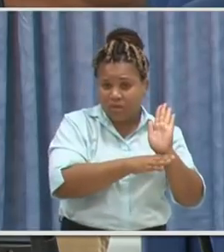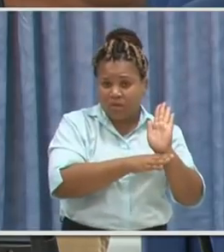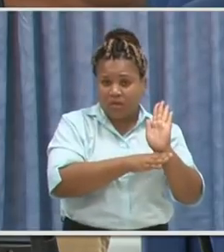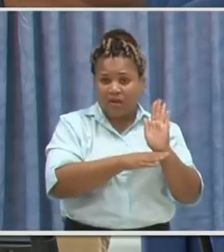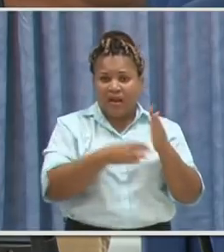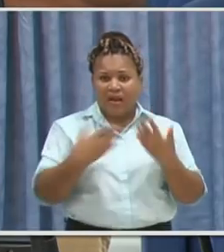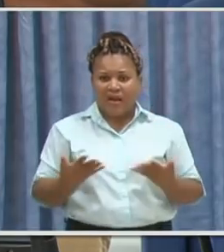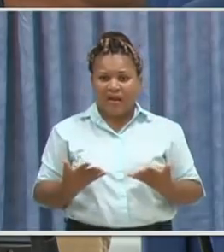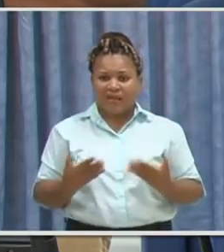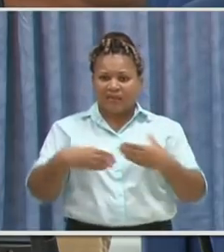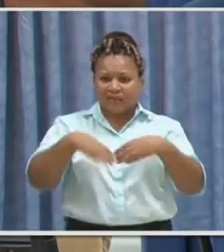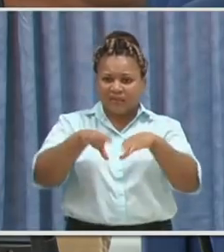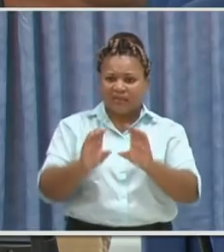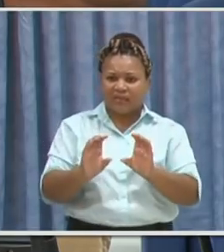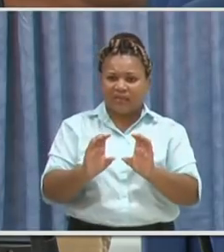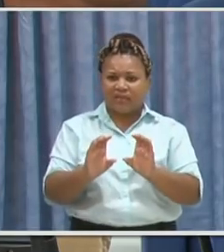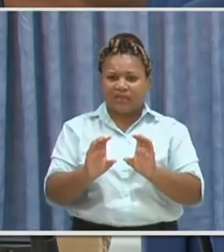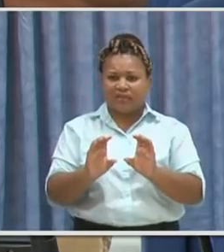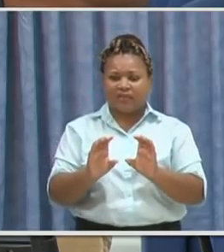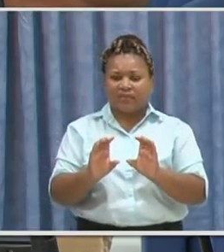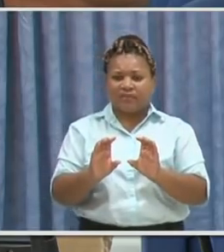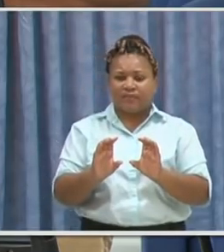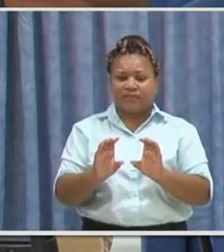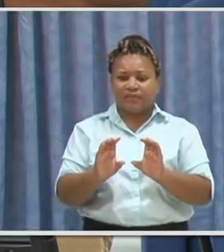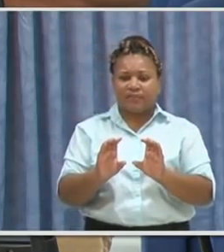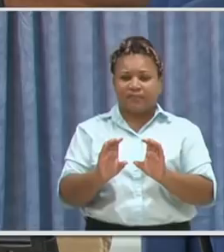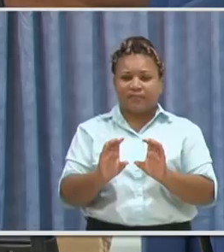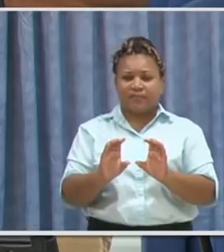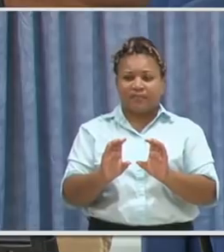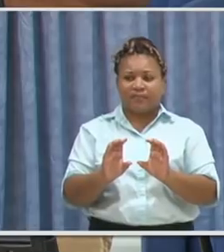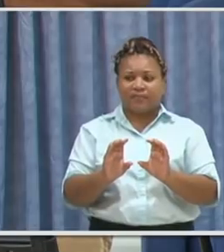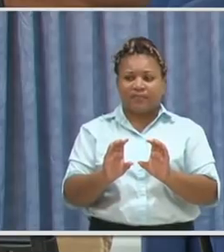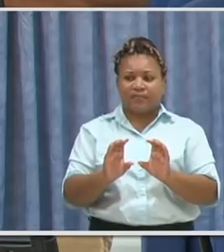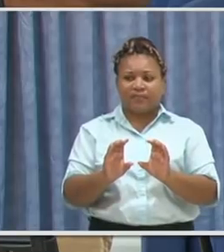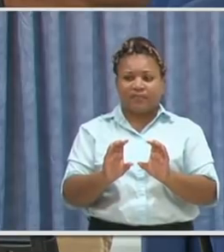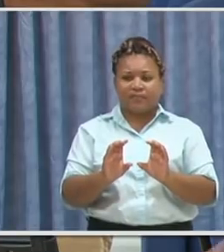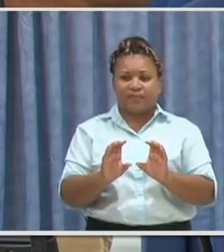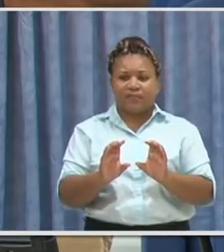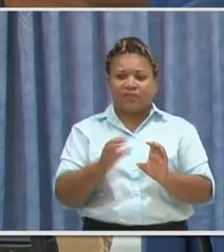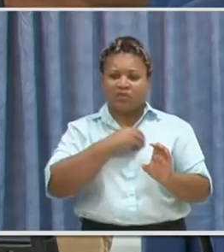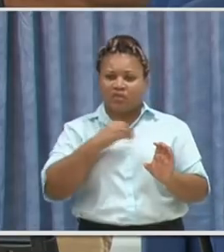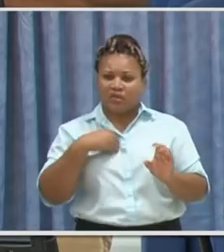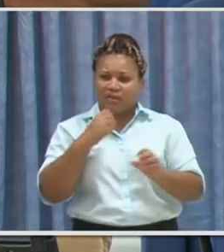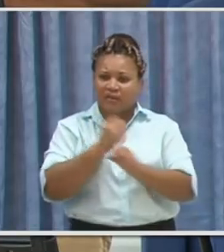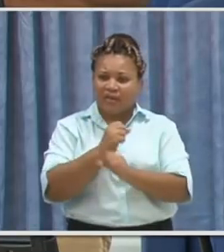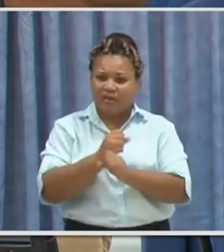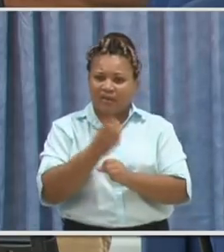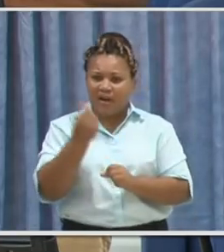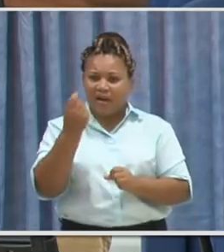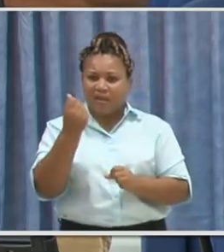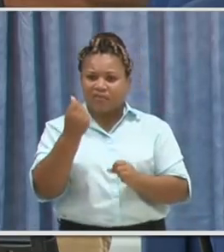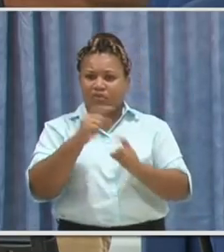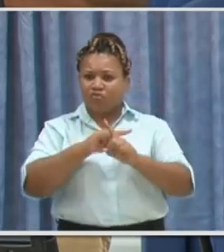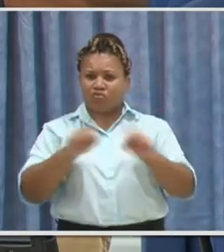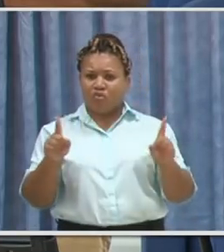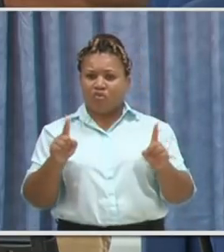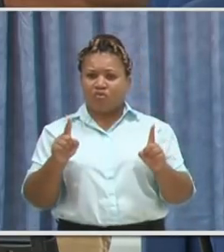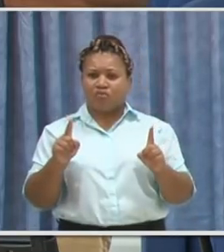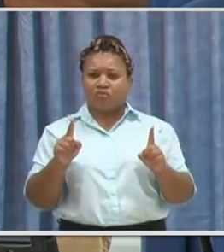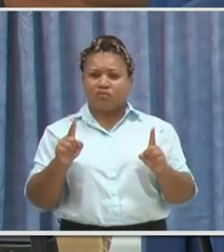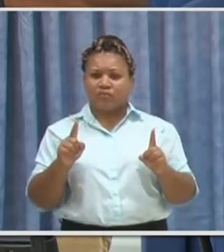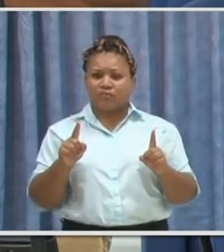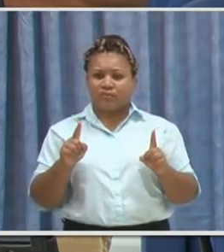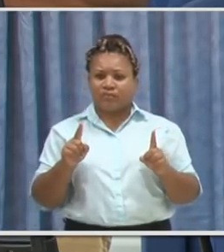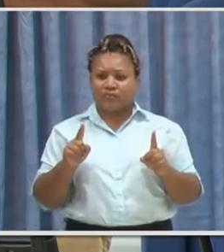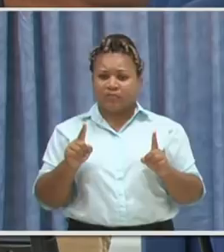content qu'on ait là ça aspect considération pour l'économie pour relance pays pour business ok côté